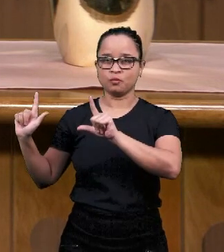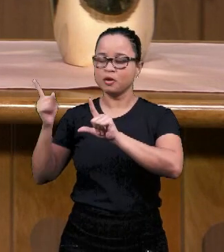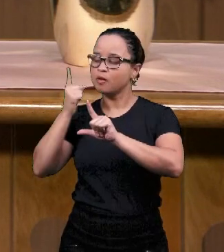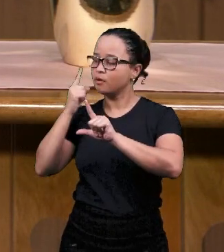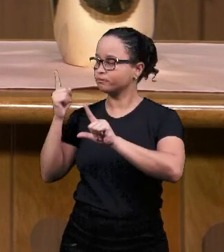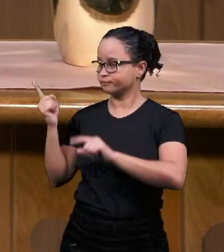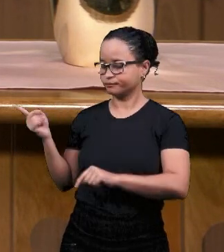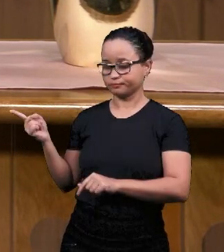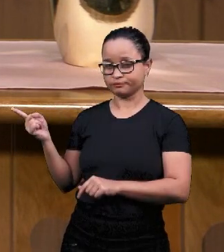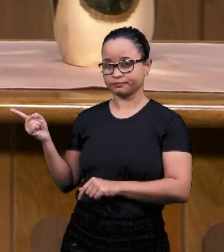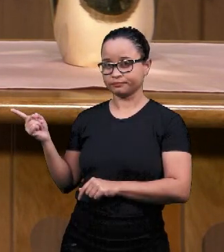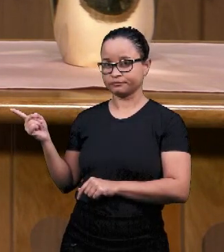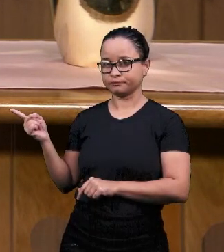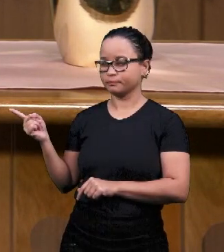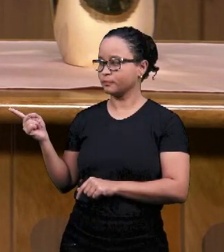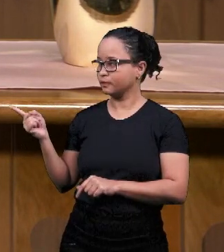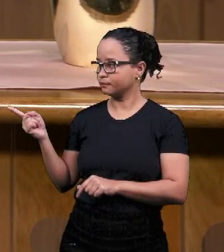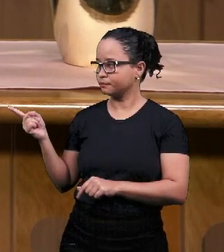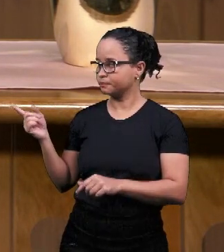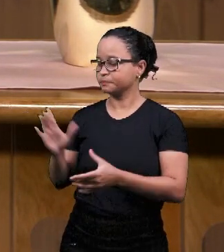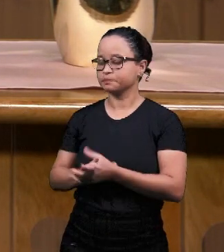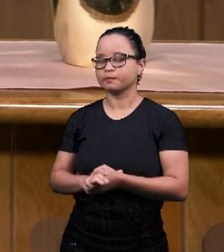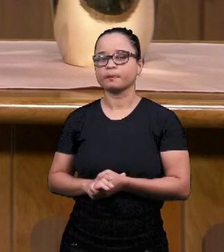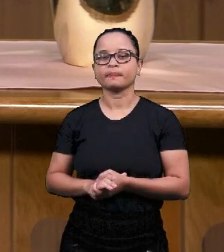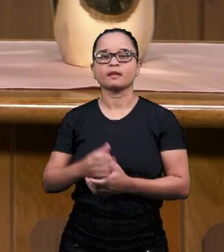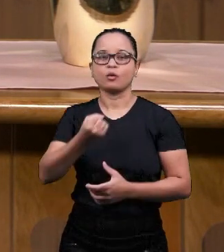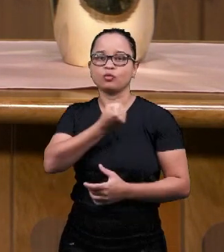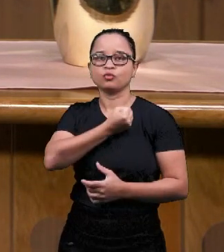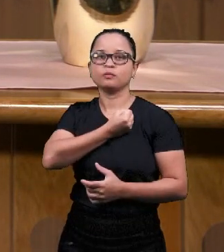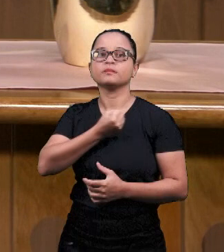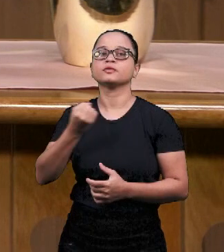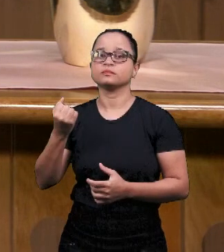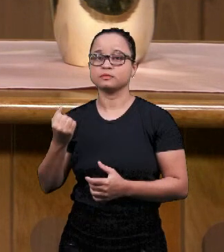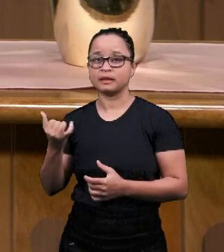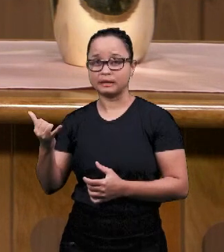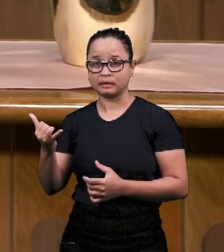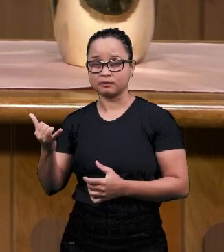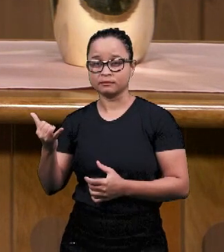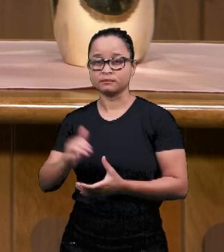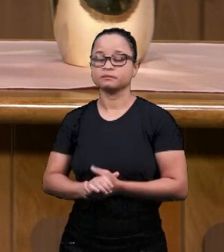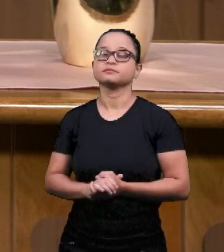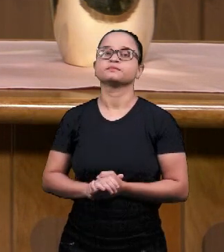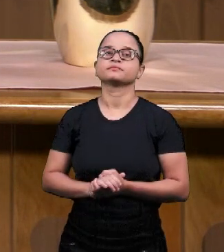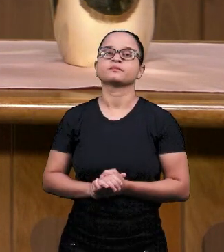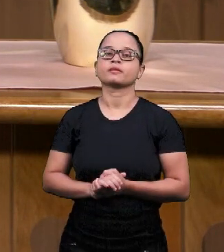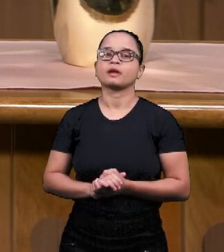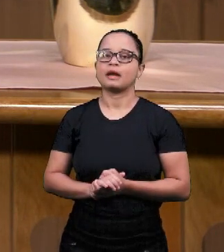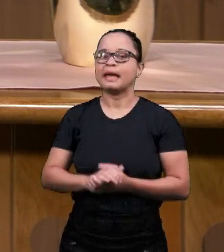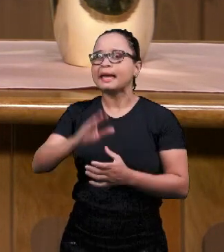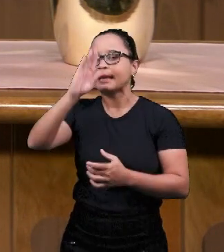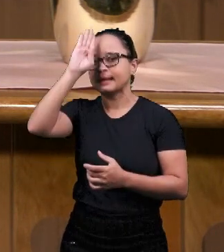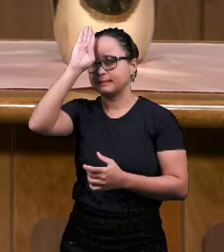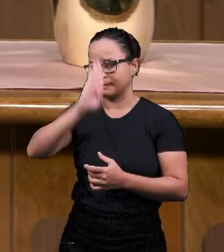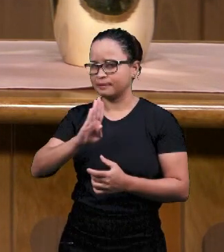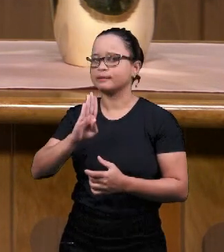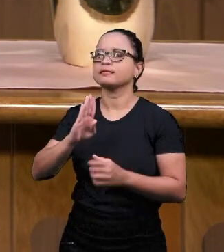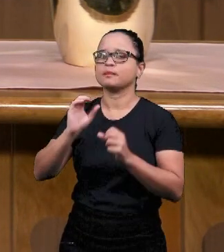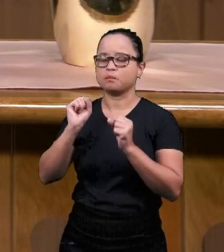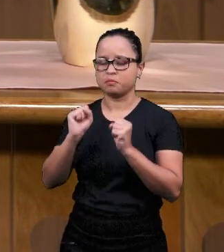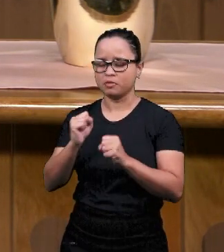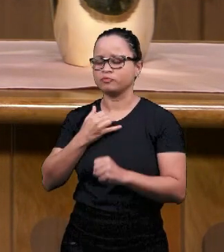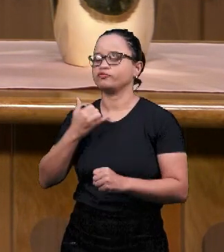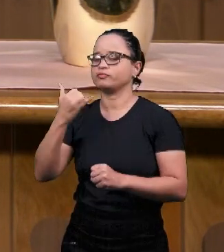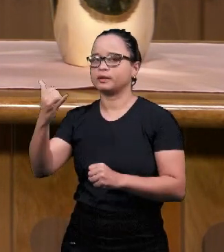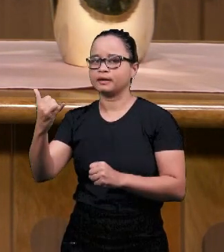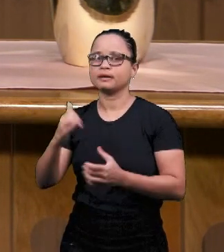нас есть телефон горячей линии. Он сейчас на экране. Вы можете звонить по этому телефону бесплатно